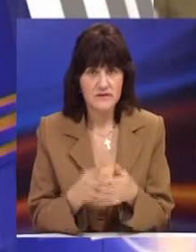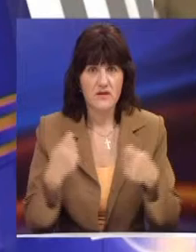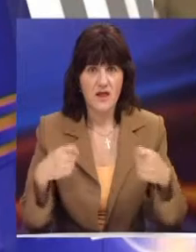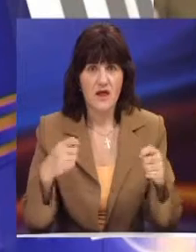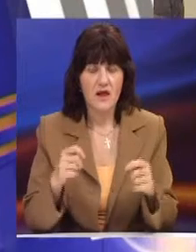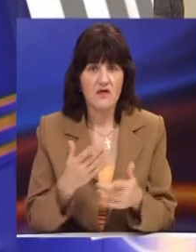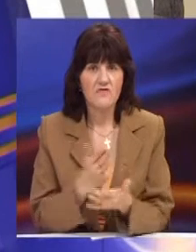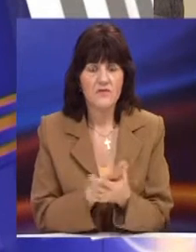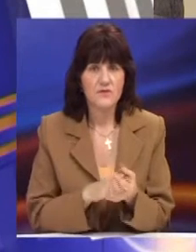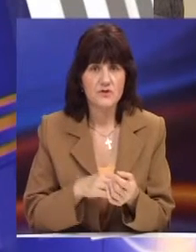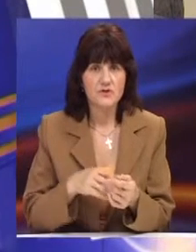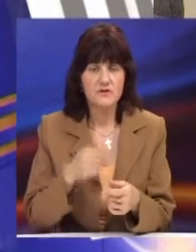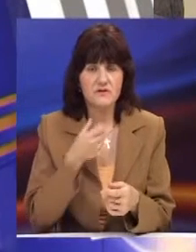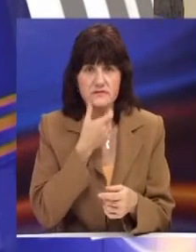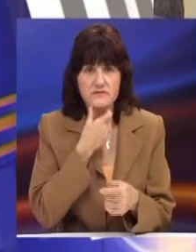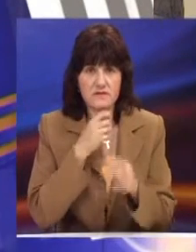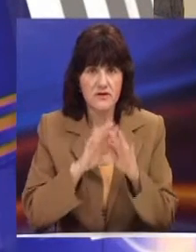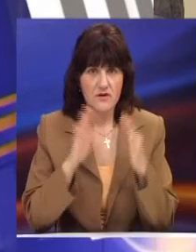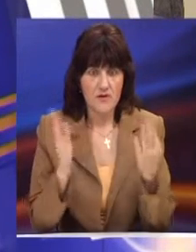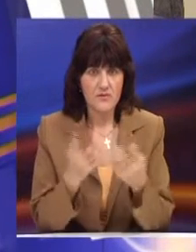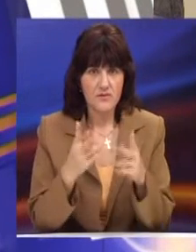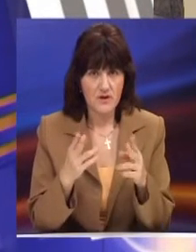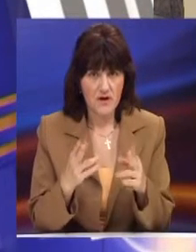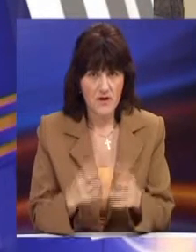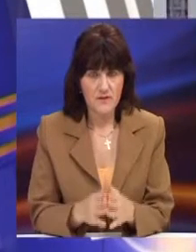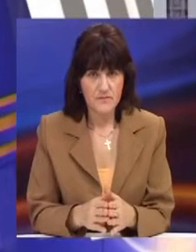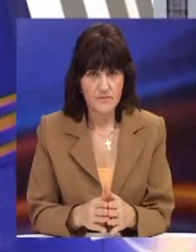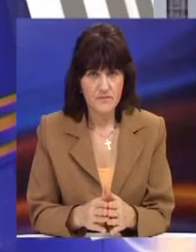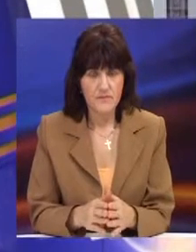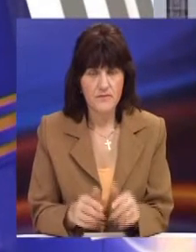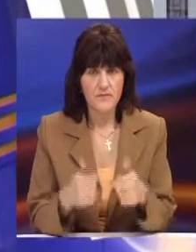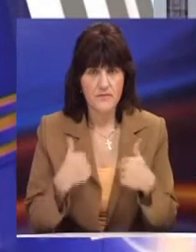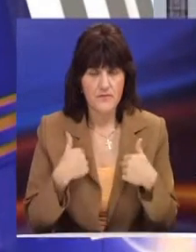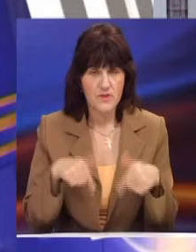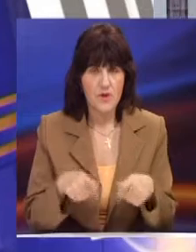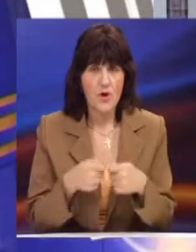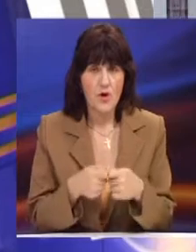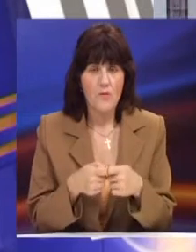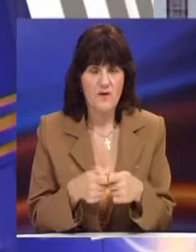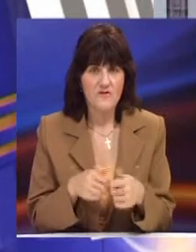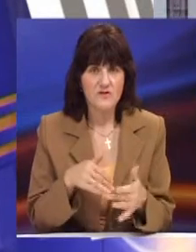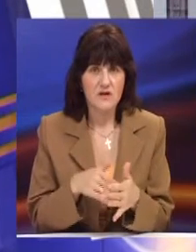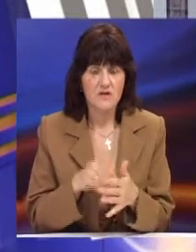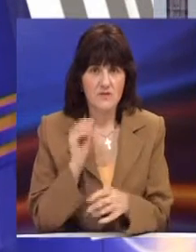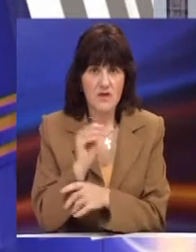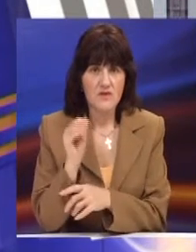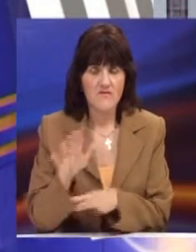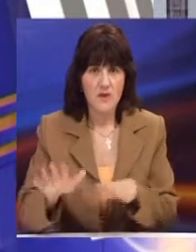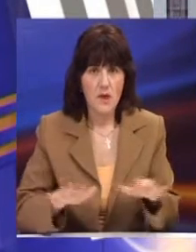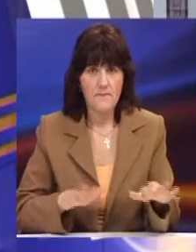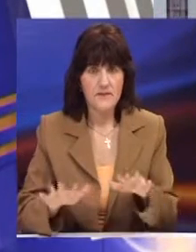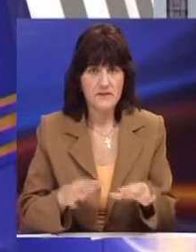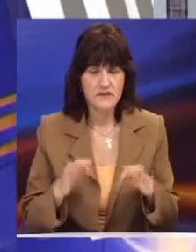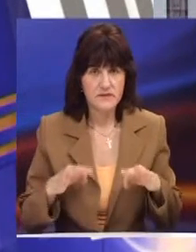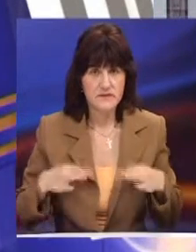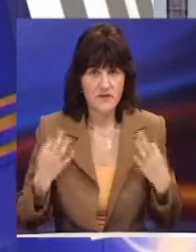sada se renovira nekadašnja onkološka ambulanta. Mi smo u projektu bili obavezni da apliciramo Ministarstvu zdravlja